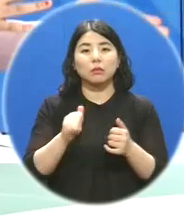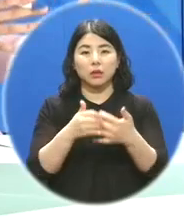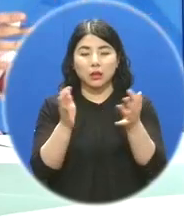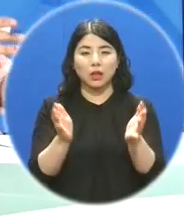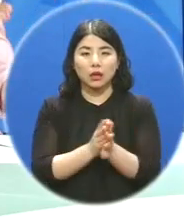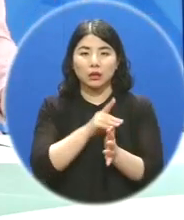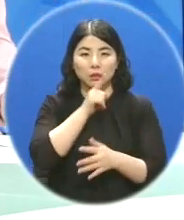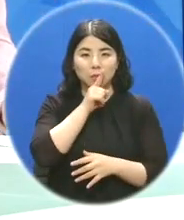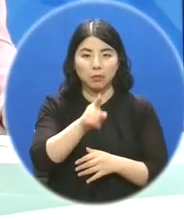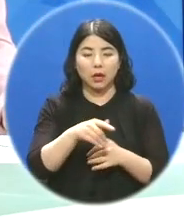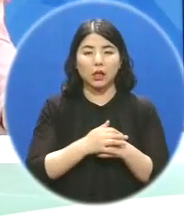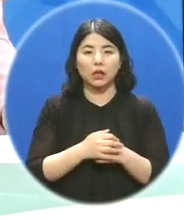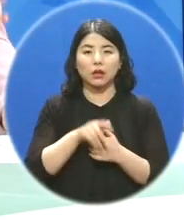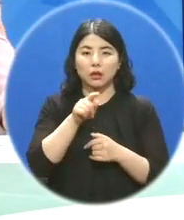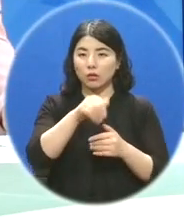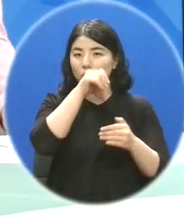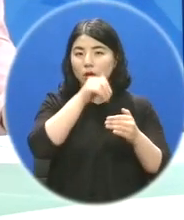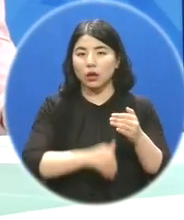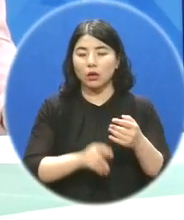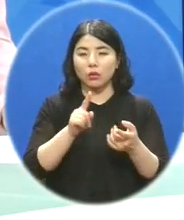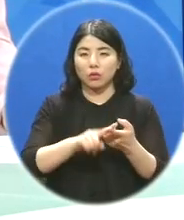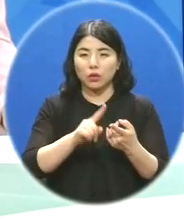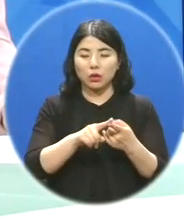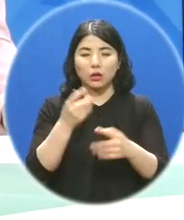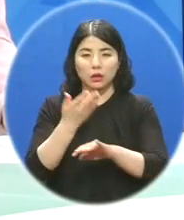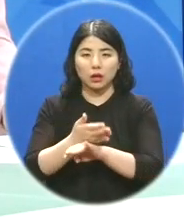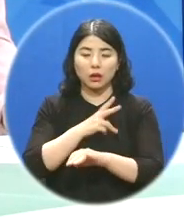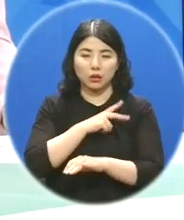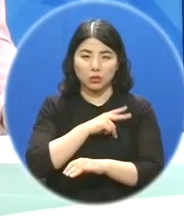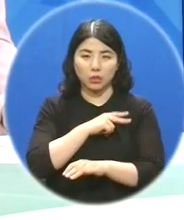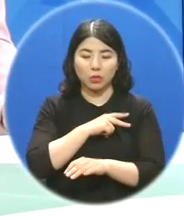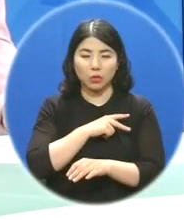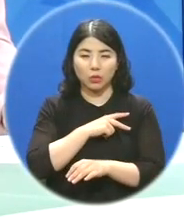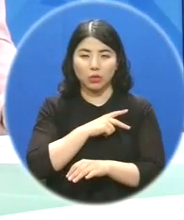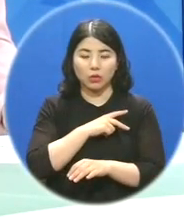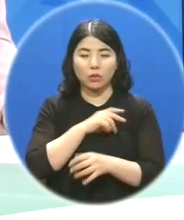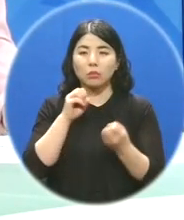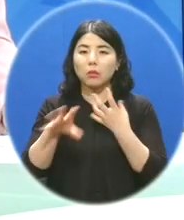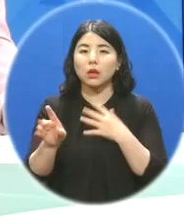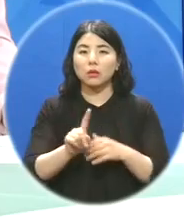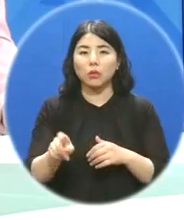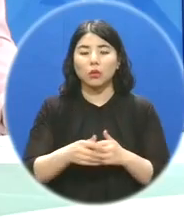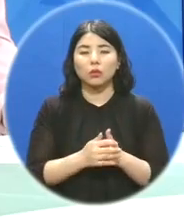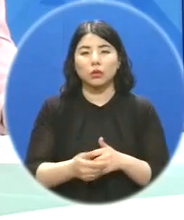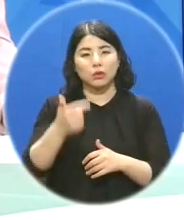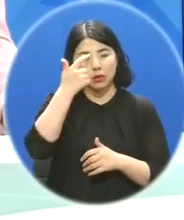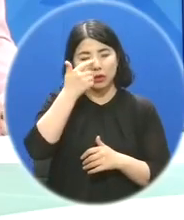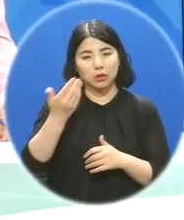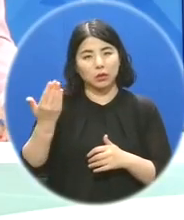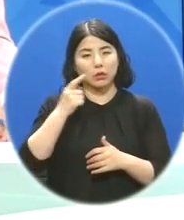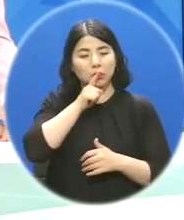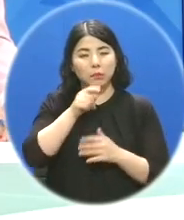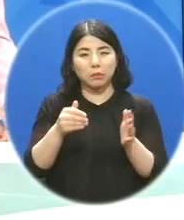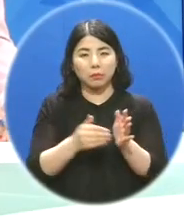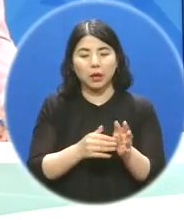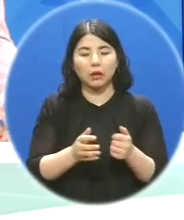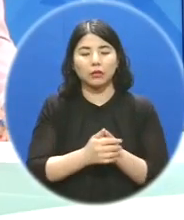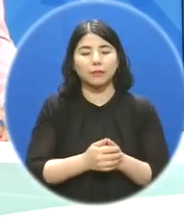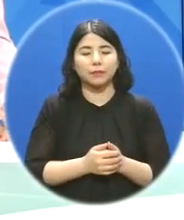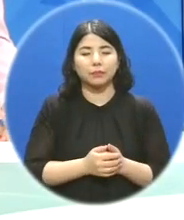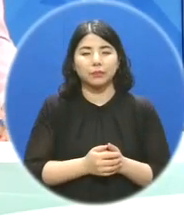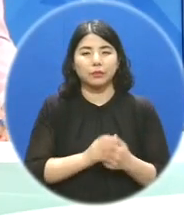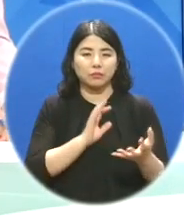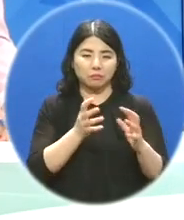시민단체에서 주장하는 이런 내용에 대해서 다른 의원님들의 반응은 어떠세요? 그러니까 그 전에도 말씀드렸지만 많이 논의를 했었습니다.